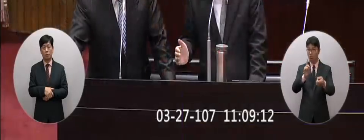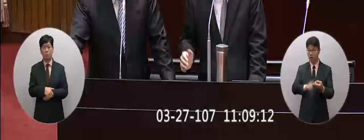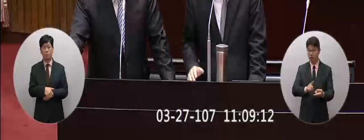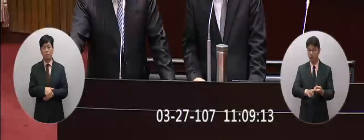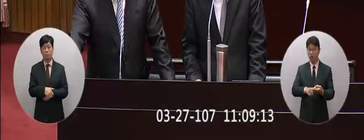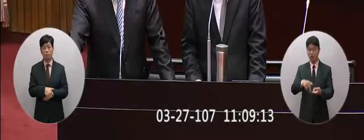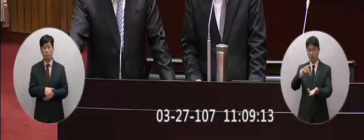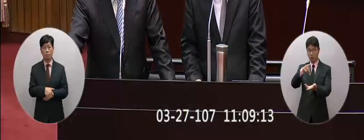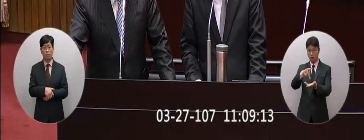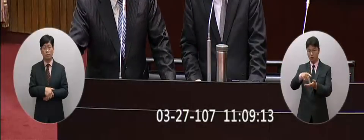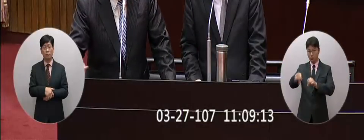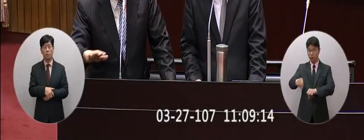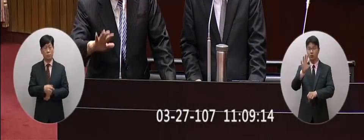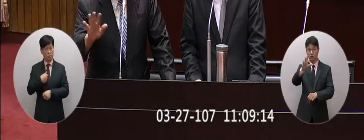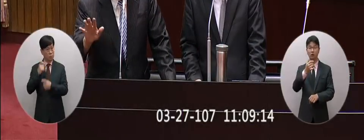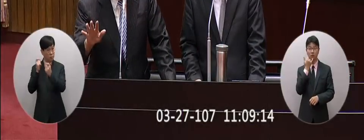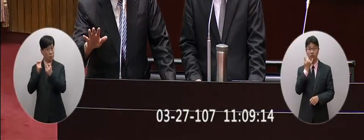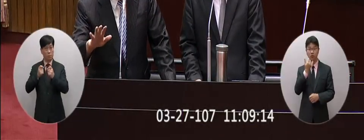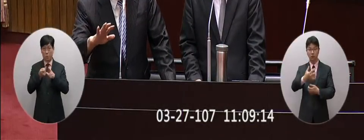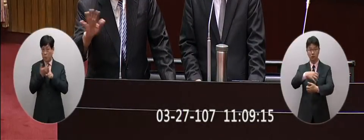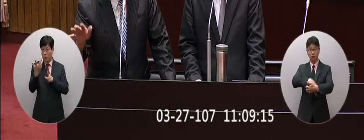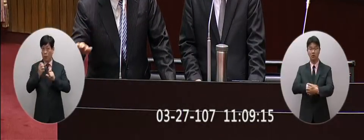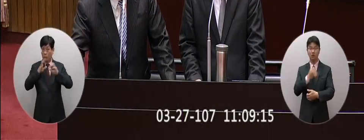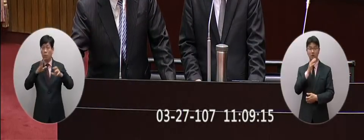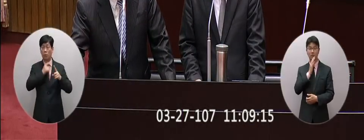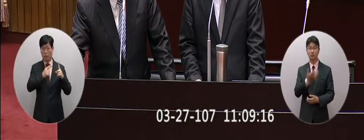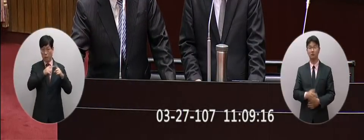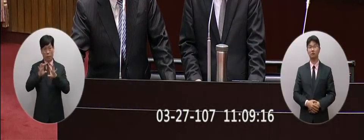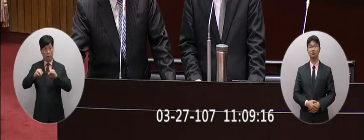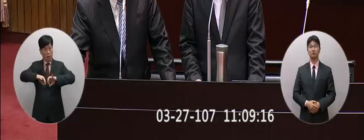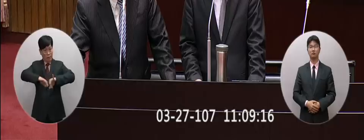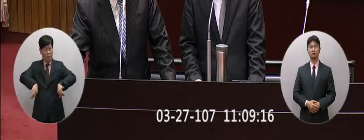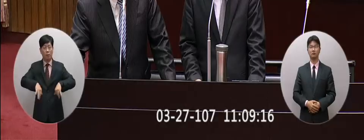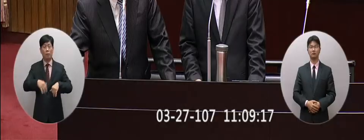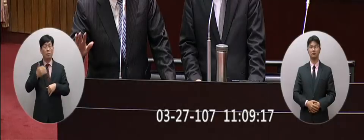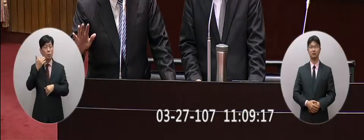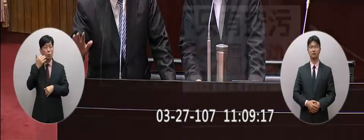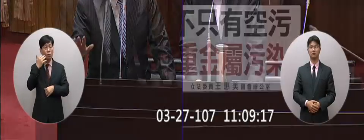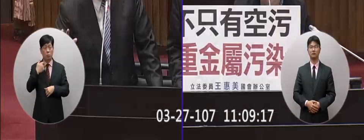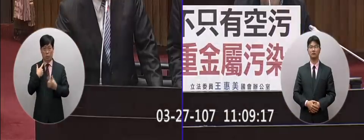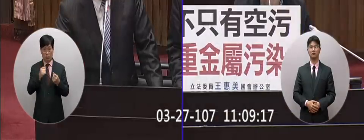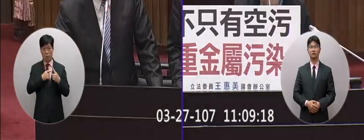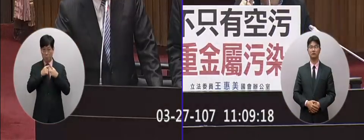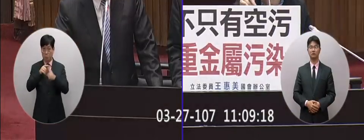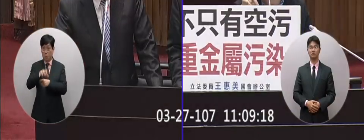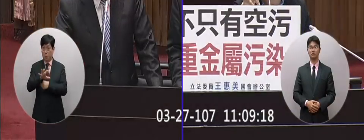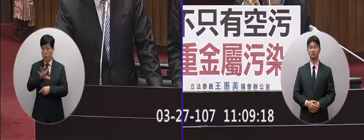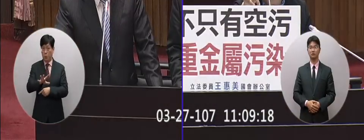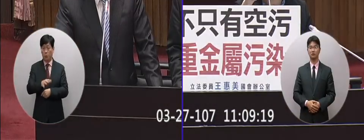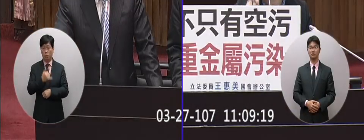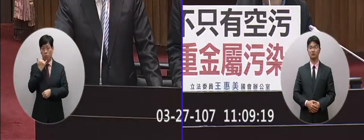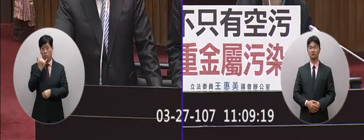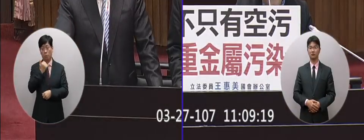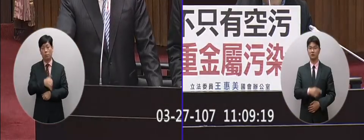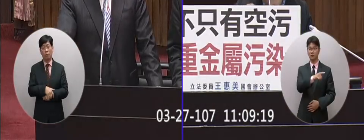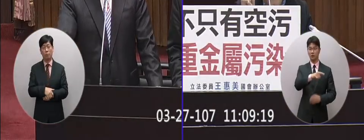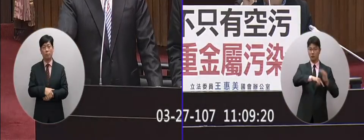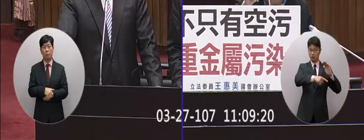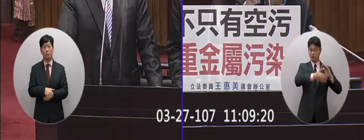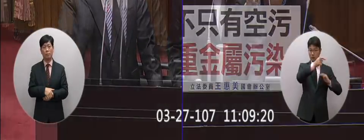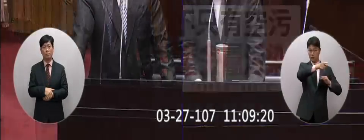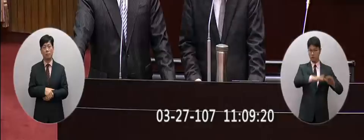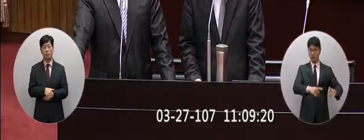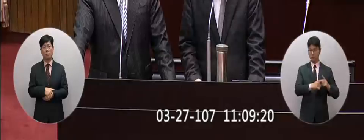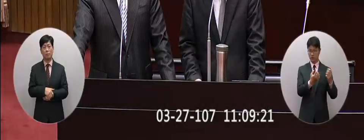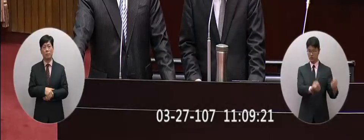租约就可以吧？ 我们最近公告的就是人地脱钩哈、哦，这农业他有从事农业行为。 哦，这个你们院长你在这